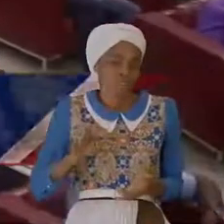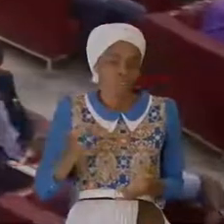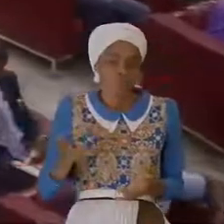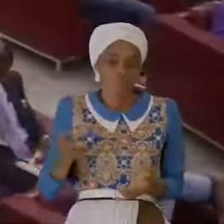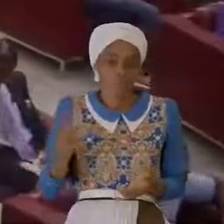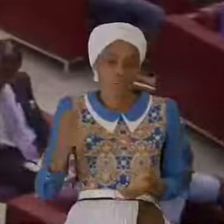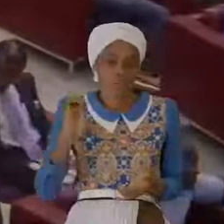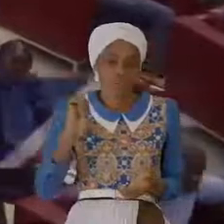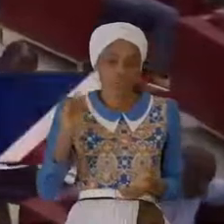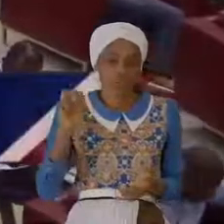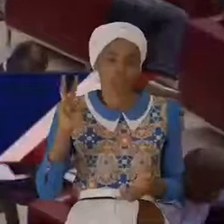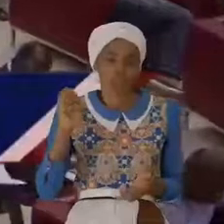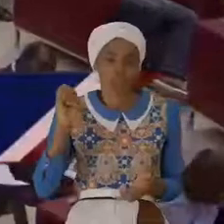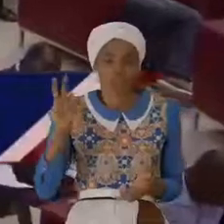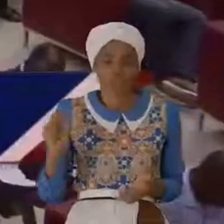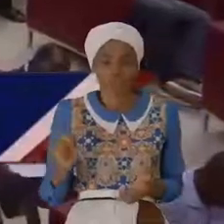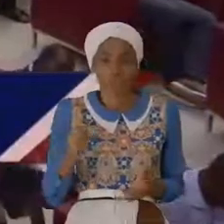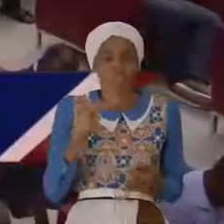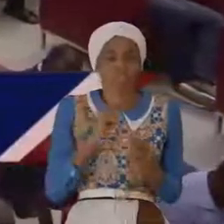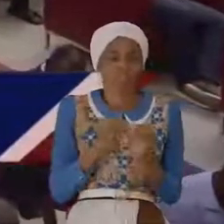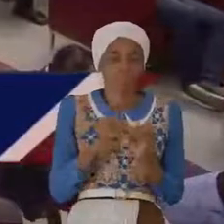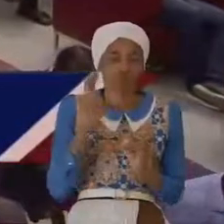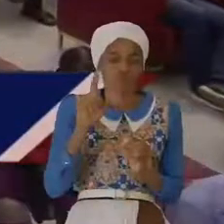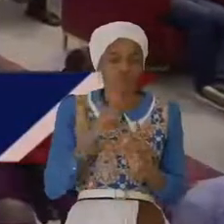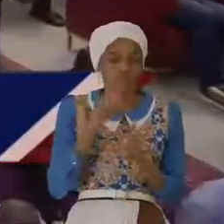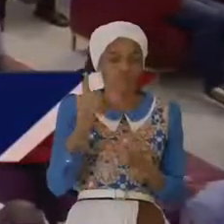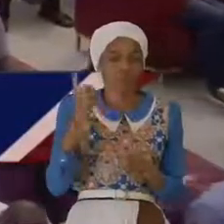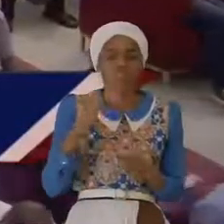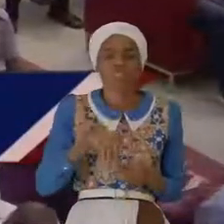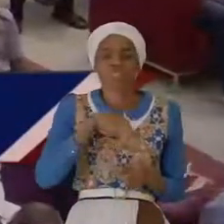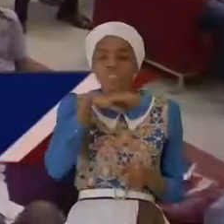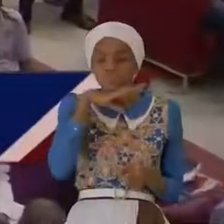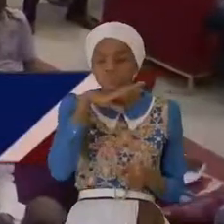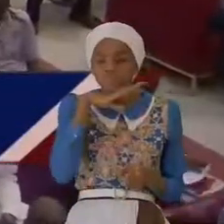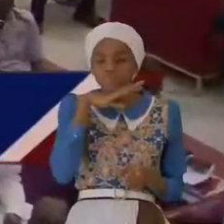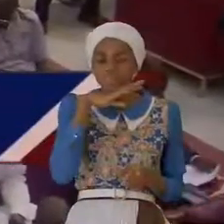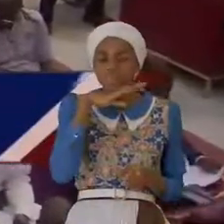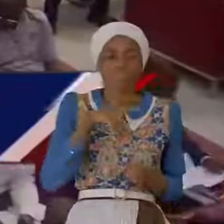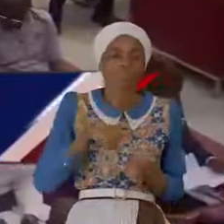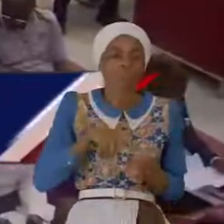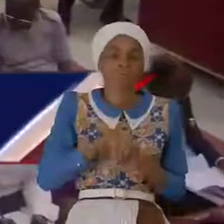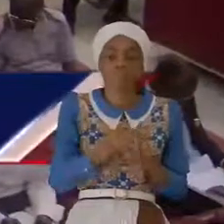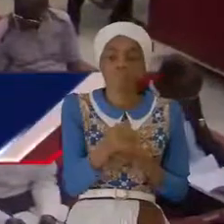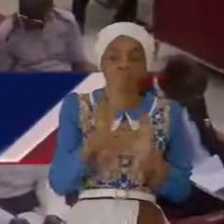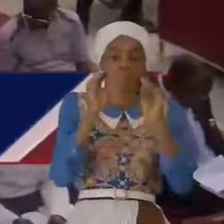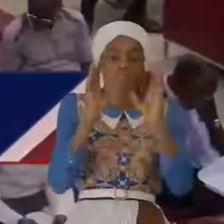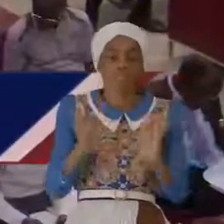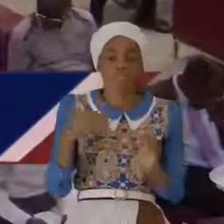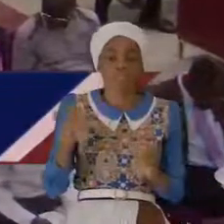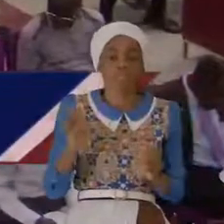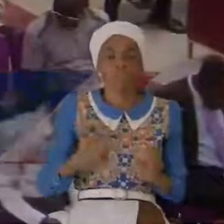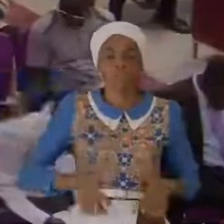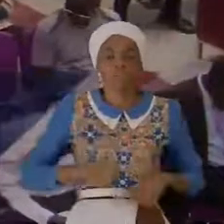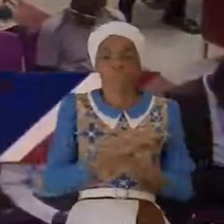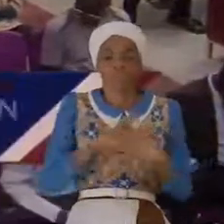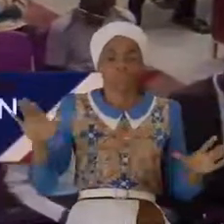Deuxième point, les enseignants pervertis, dépravés d'un légalisme sans vie.